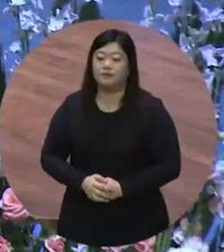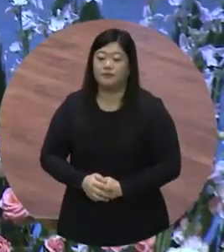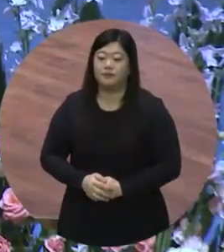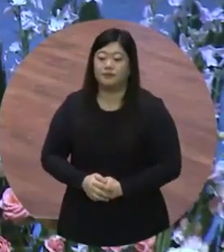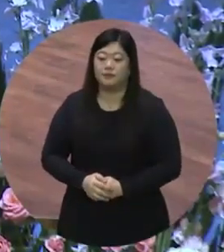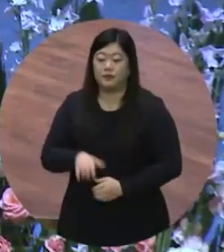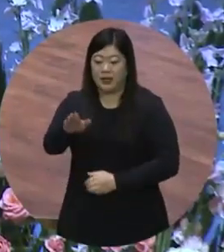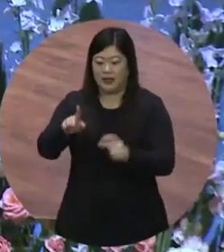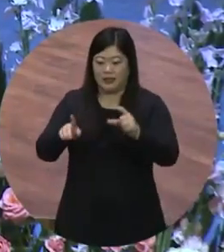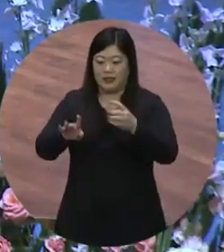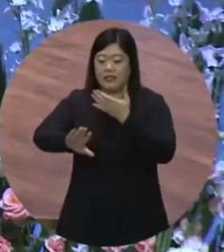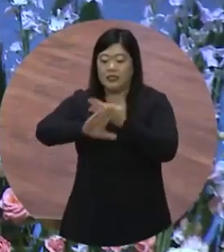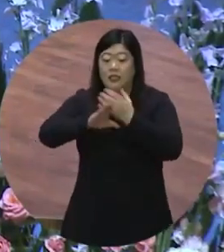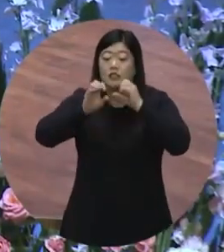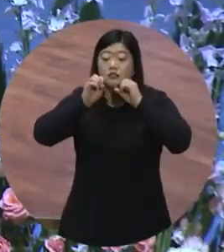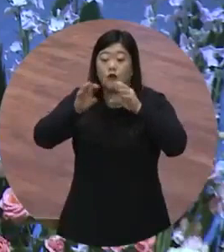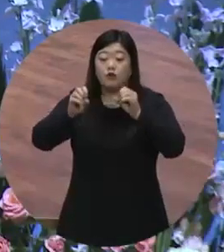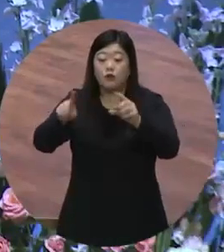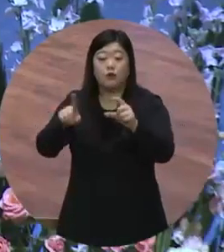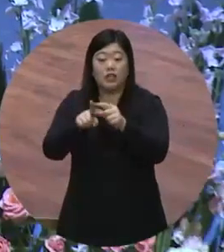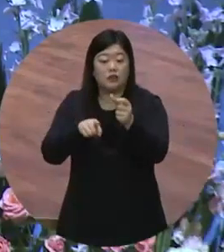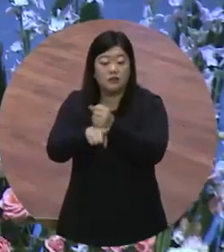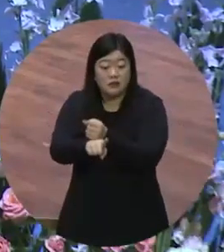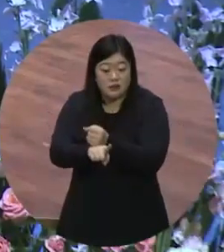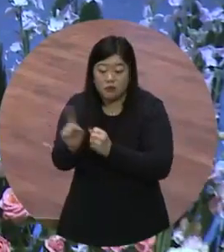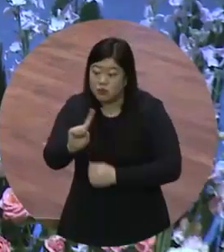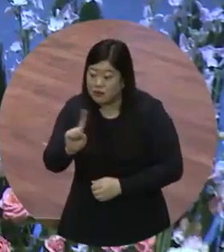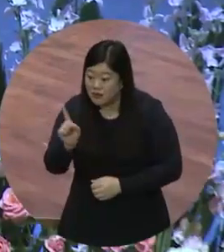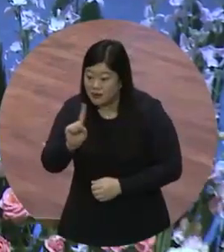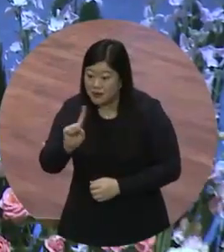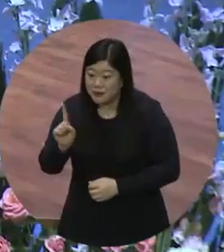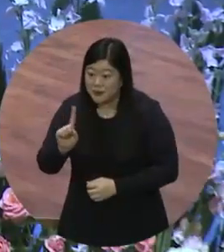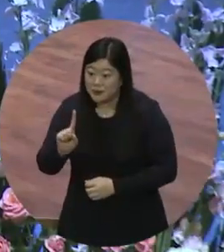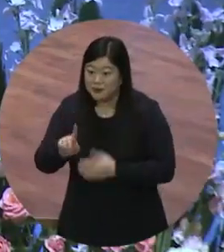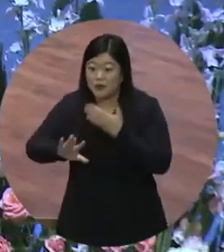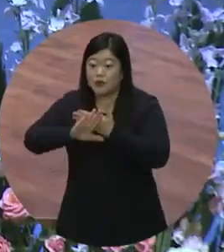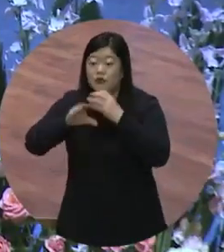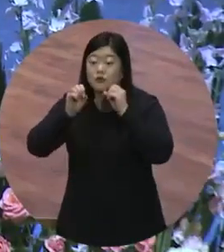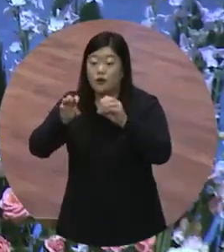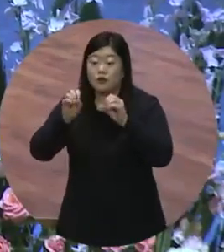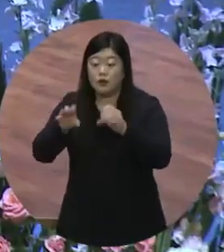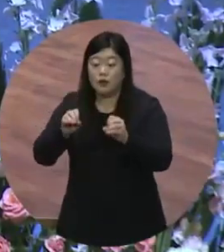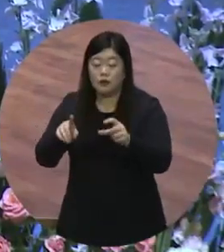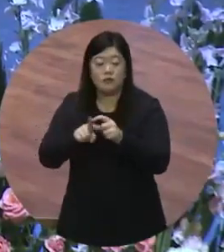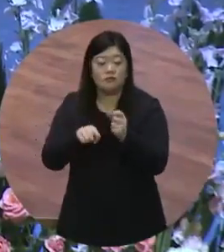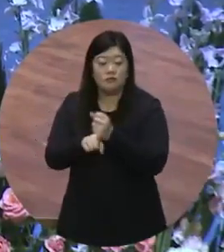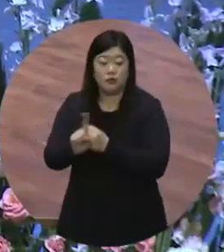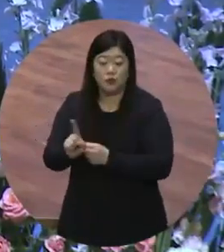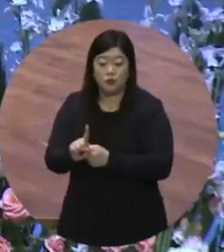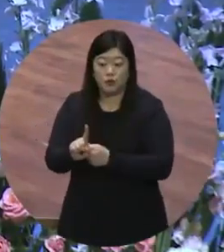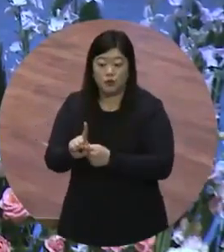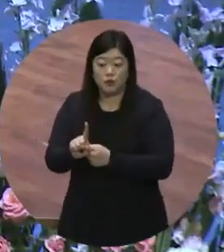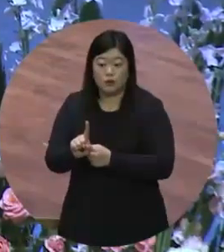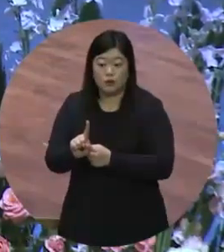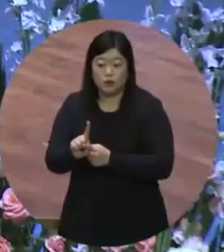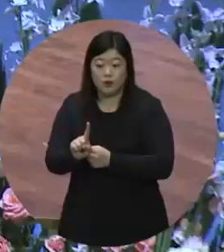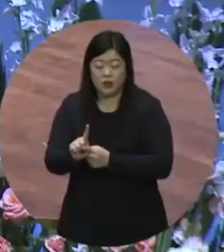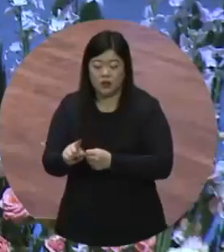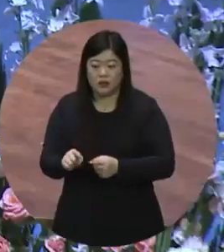선교가 뭡니까? 한마디로 선교가 뭐예요? 선교란 것은요 바로 죄 문제 해결해 주는